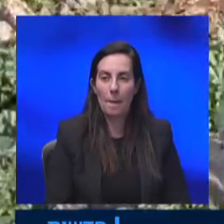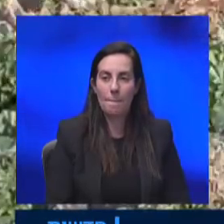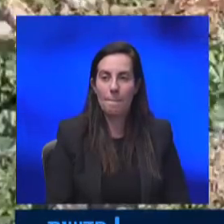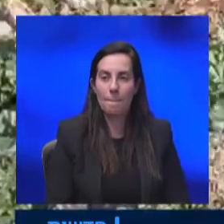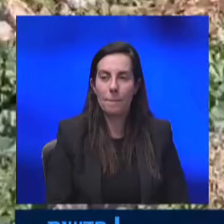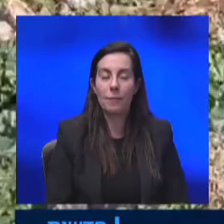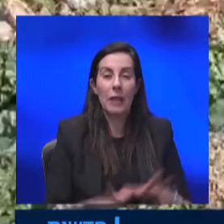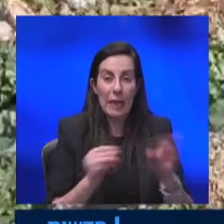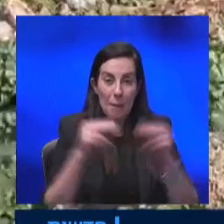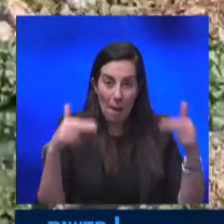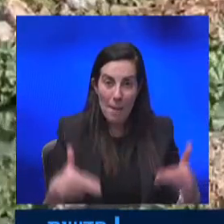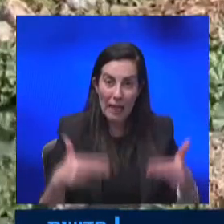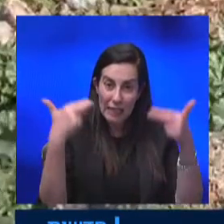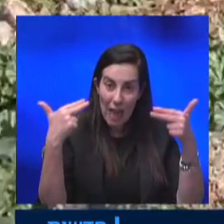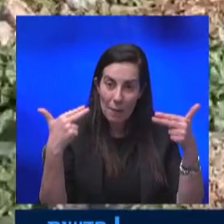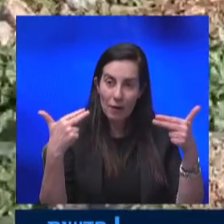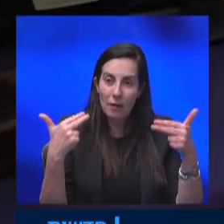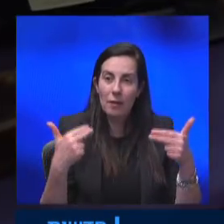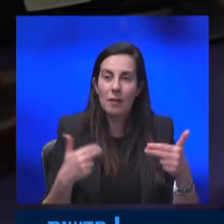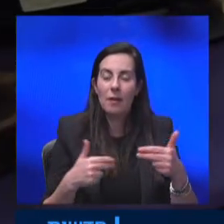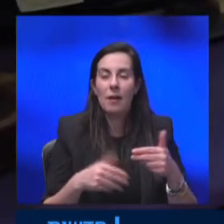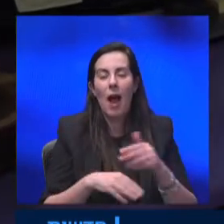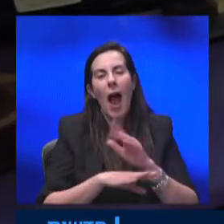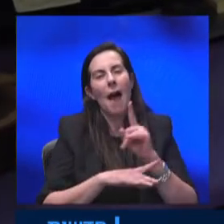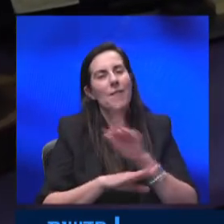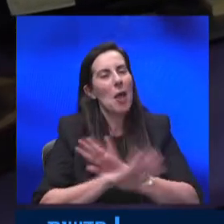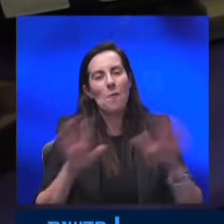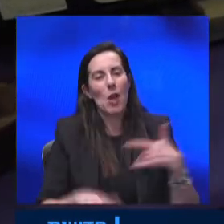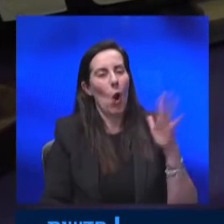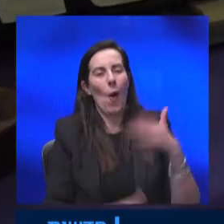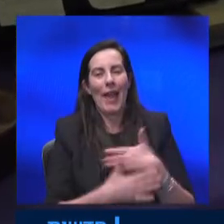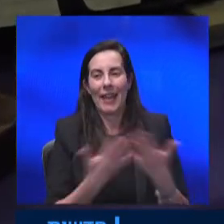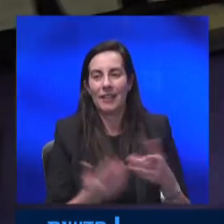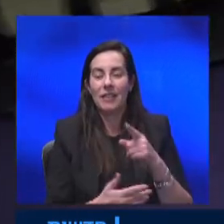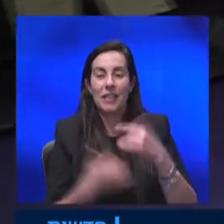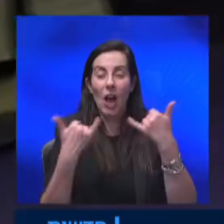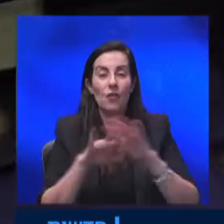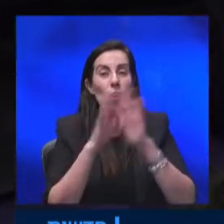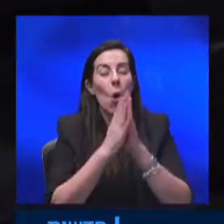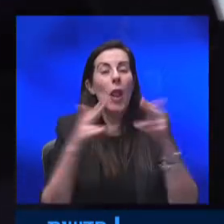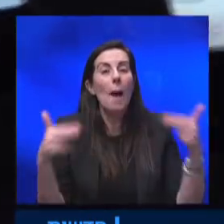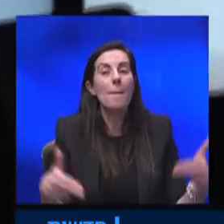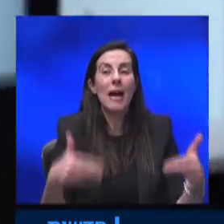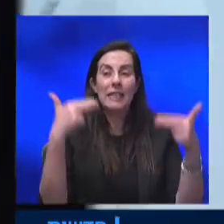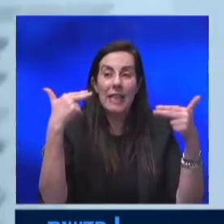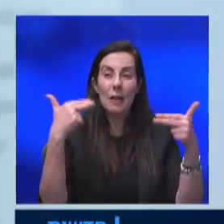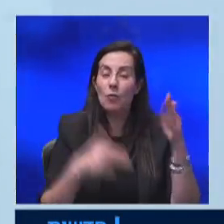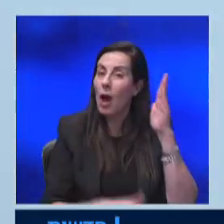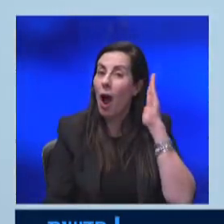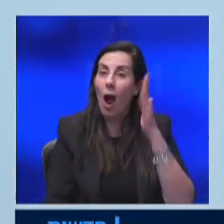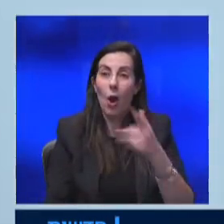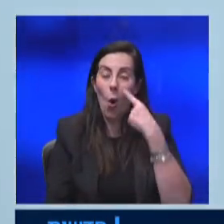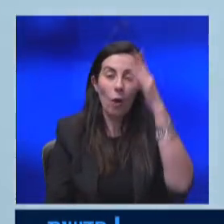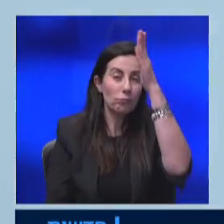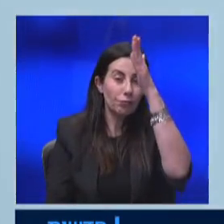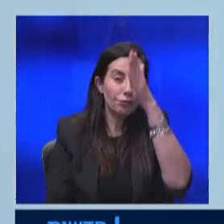הרבה הרבה פחות אינטריגות ורוע. זה כרגע כל המצלמות בשידור חי מופיעים פה בערוץ,